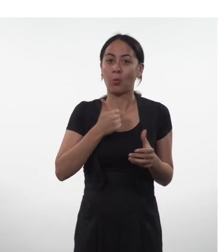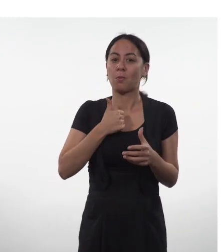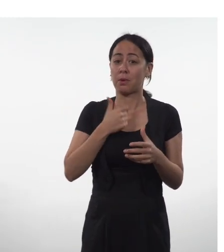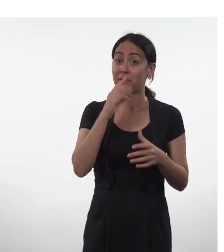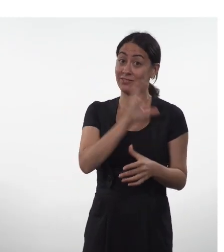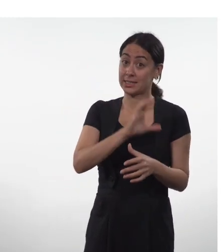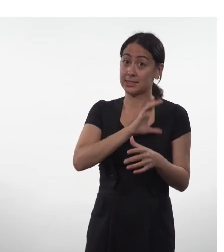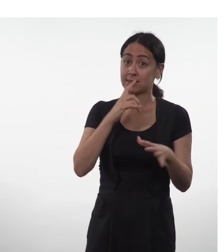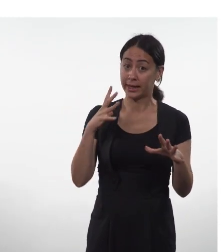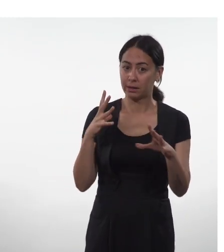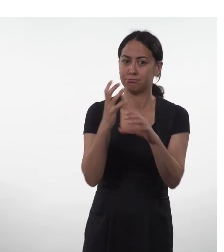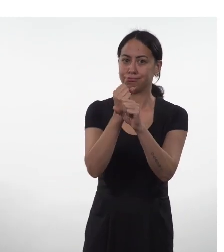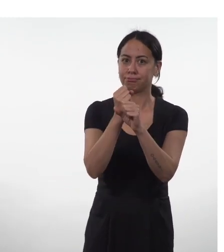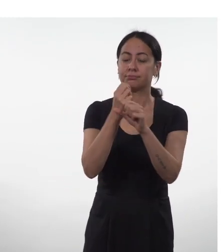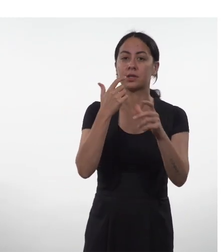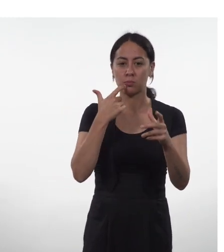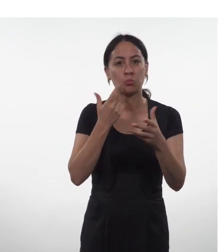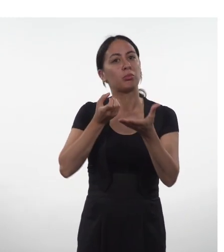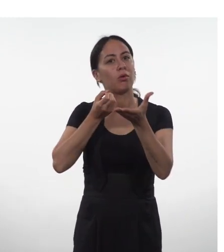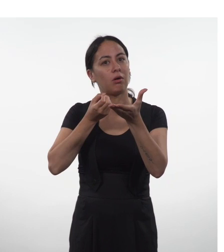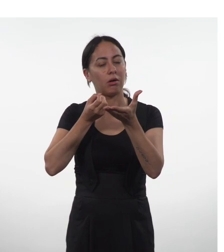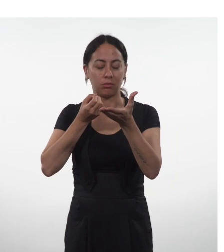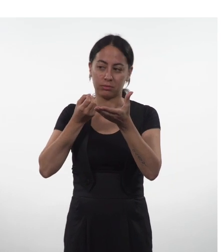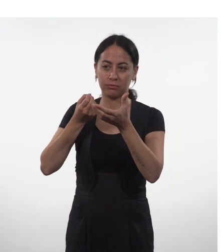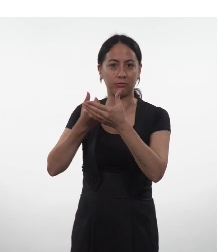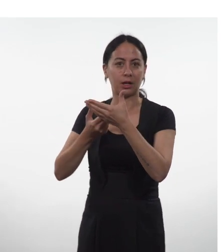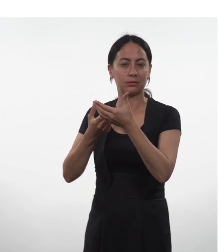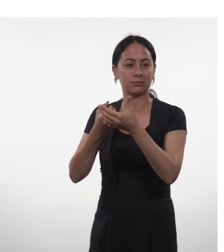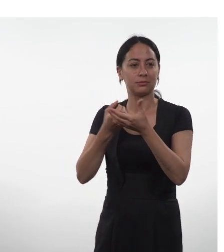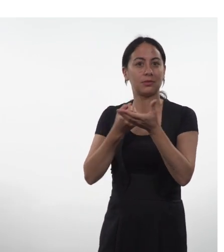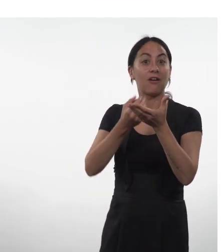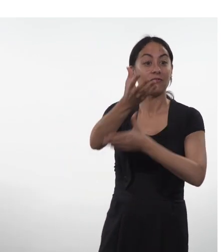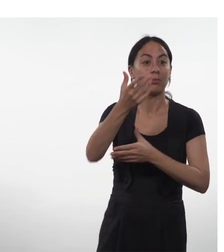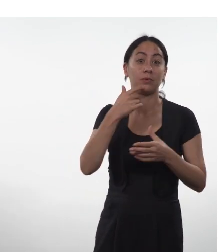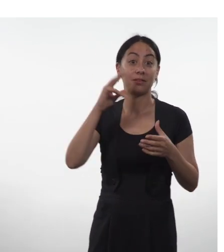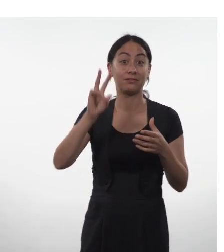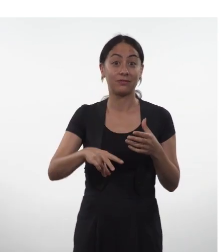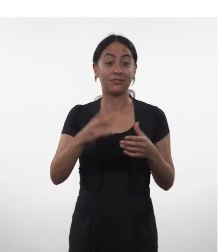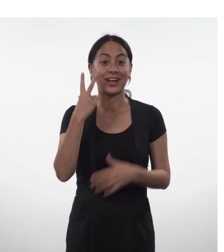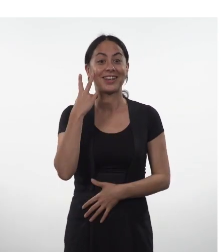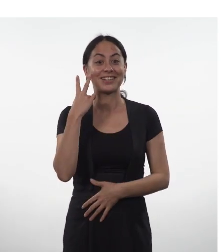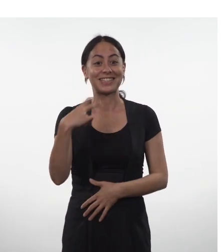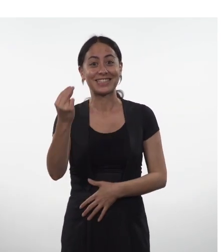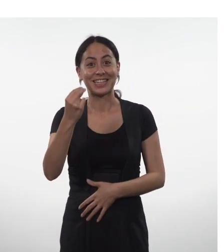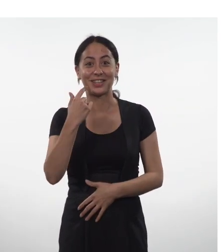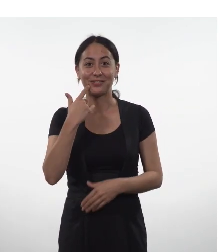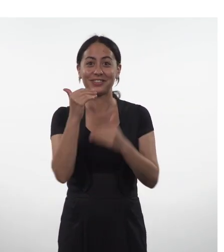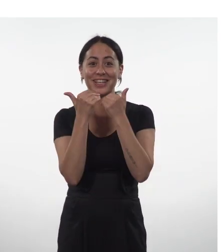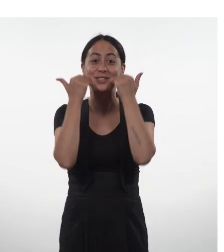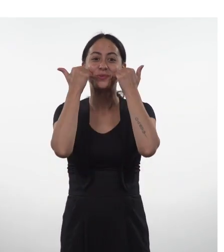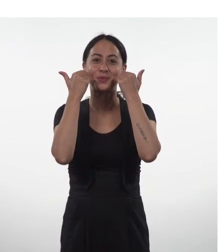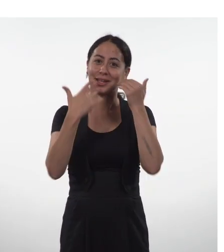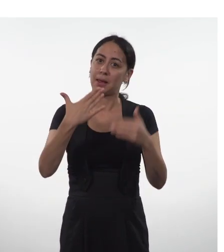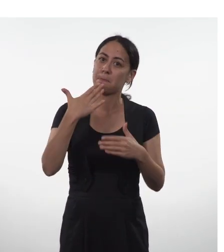remonter les principales, sans oublier de remercier Sylvie pour son sourire, parce que ce que vous disiez à la fin de